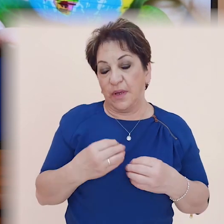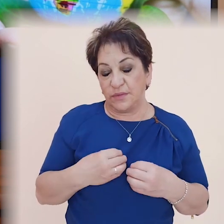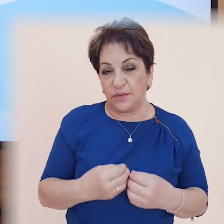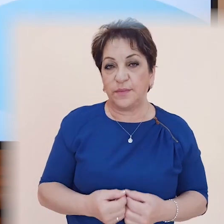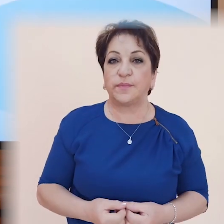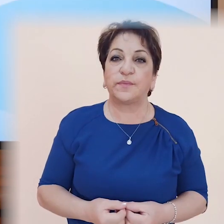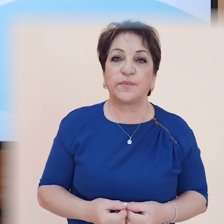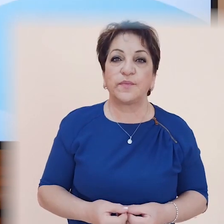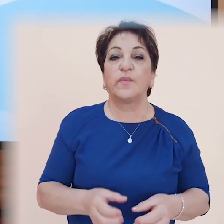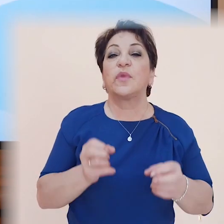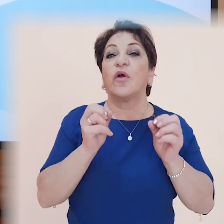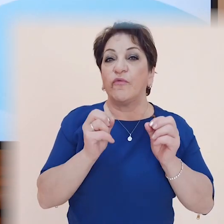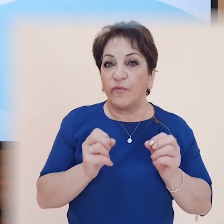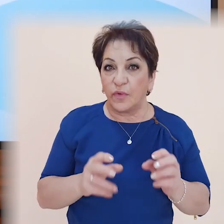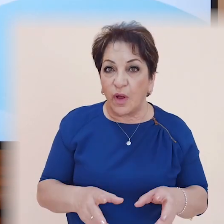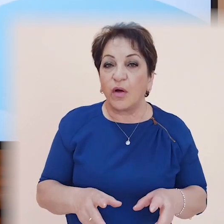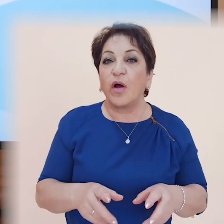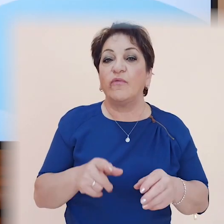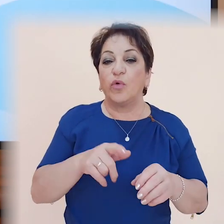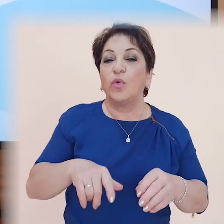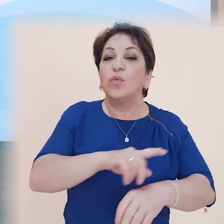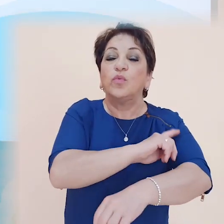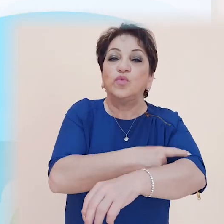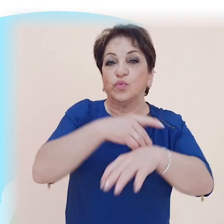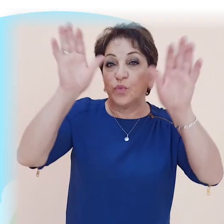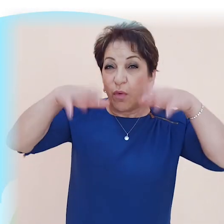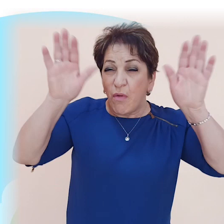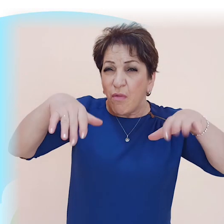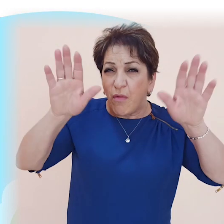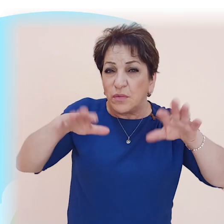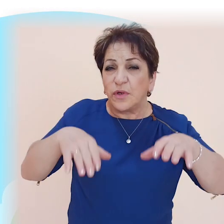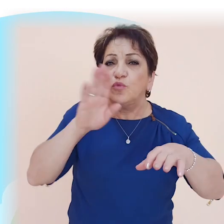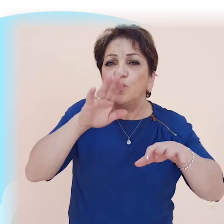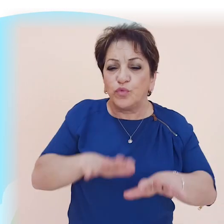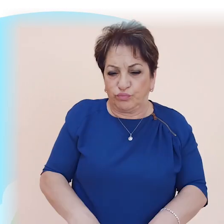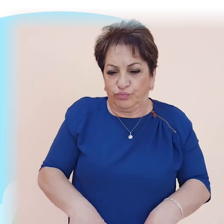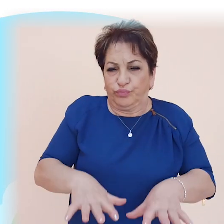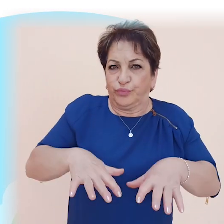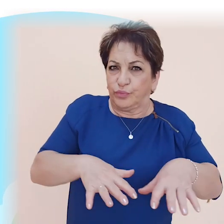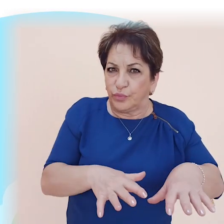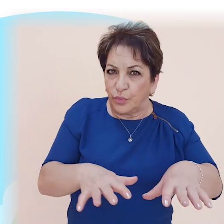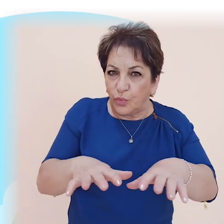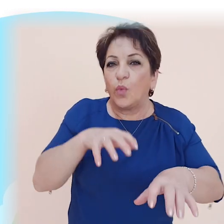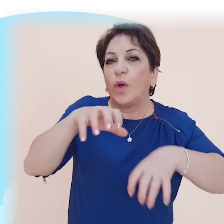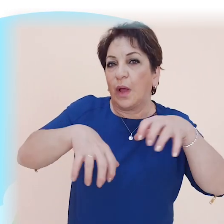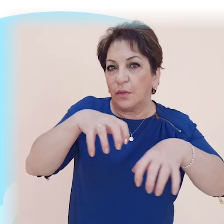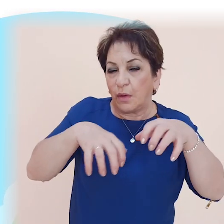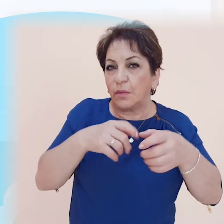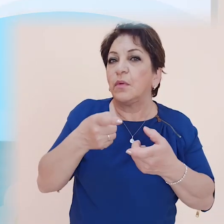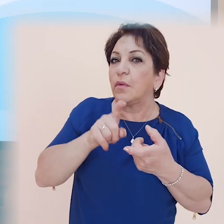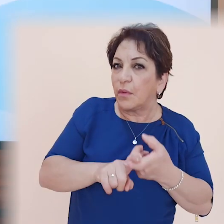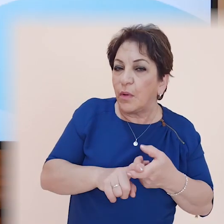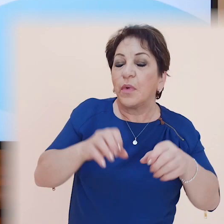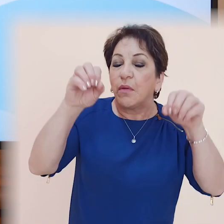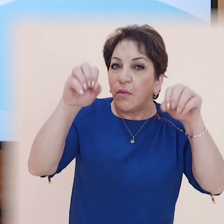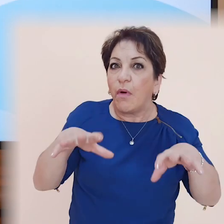միասին։ Վտանգավոր է տեղատարապ անձրևի պատճարով առաջացաշ ժրհեղեղը, վայրի կենթանիների